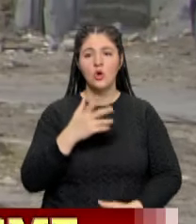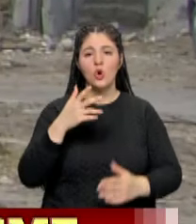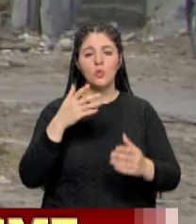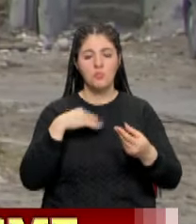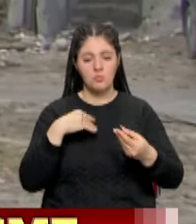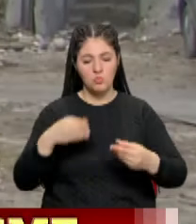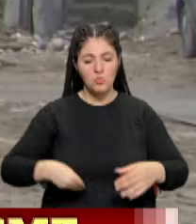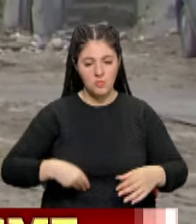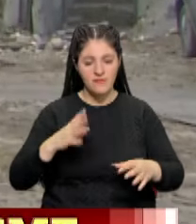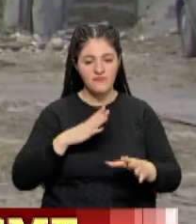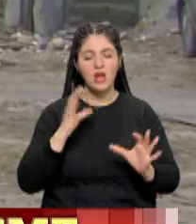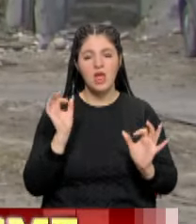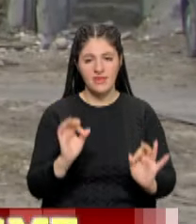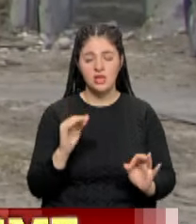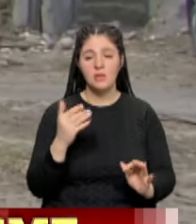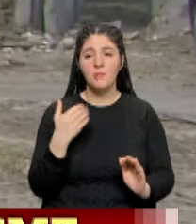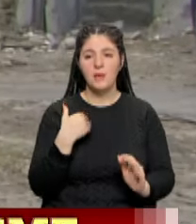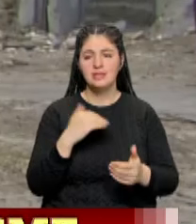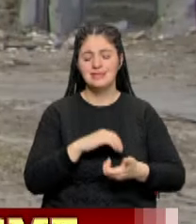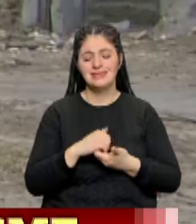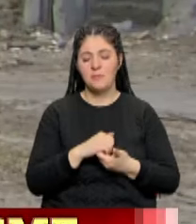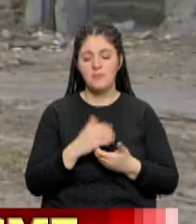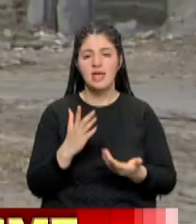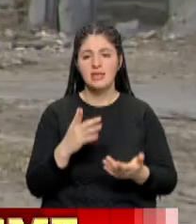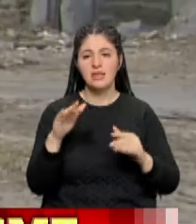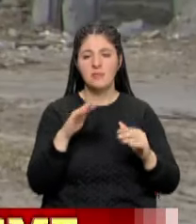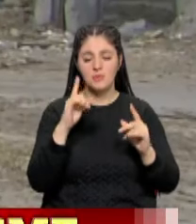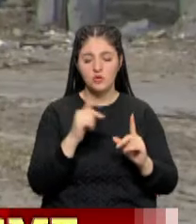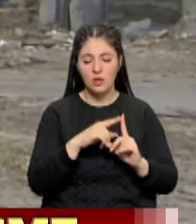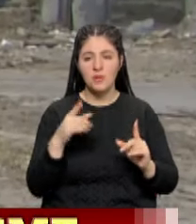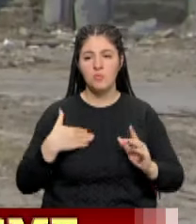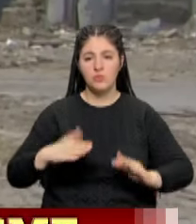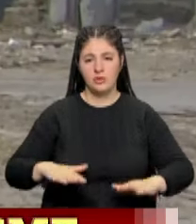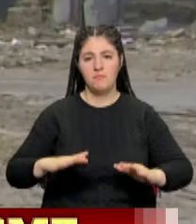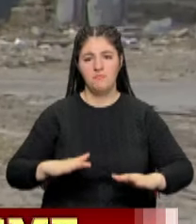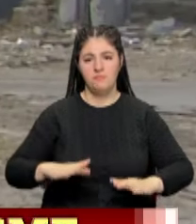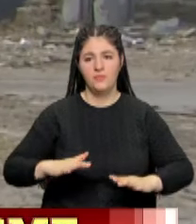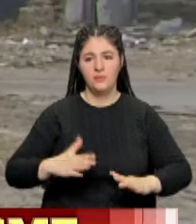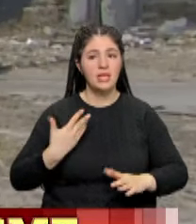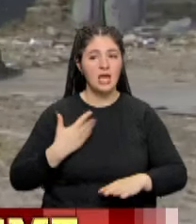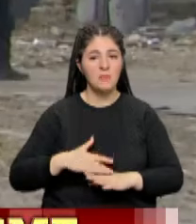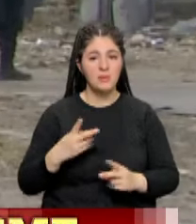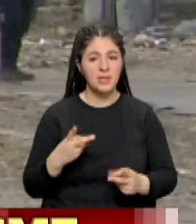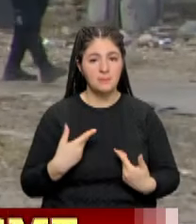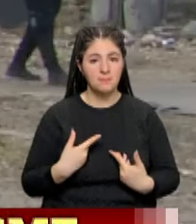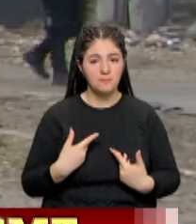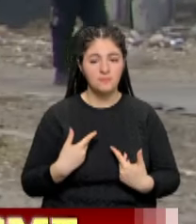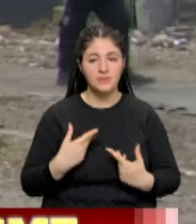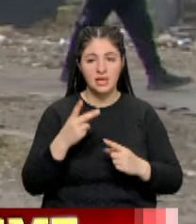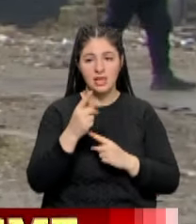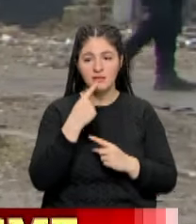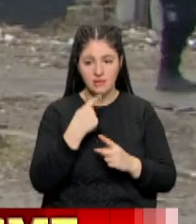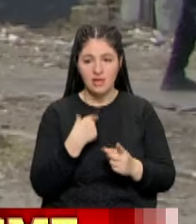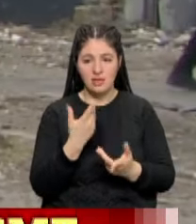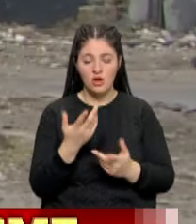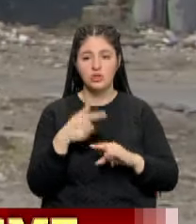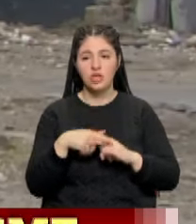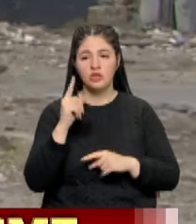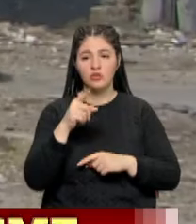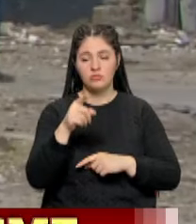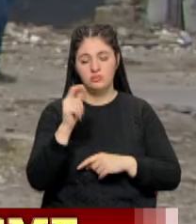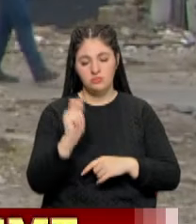Kusurum var, kabul ediyorum. Ama ben samimiyetle depremin ilk gününden beri buradayım. Ne yapabilirim? İlker, de ki ya Hüseyin